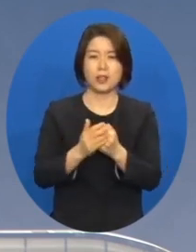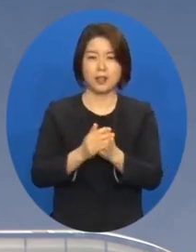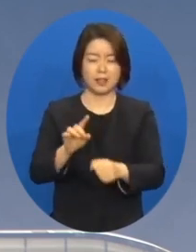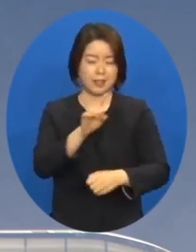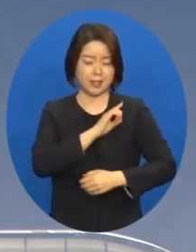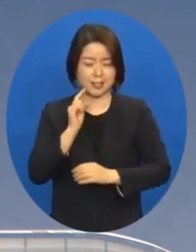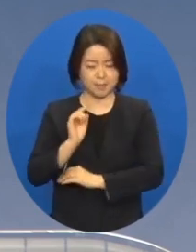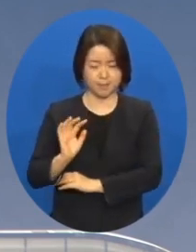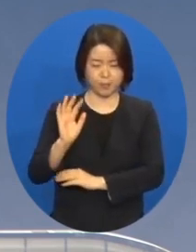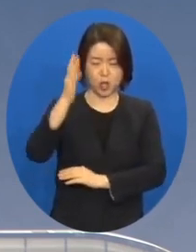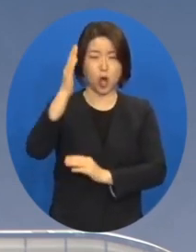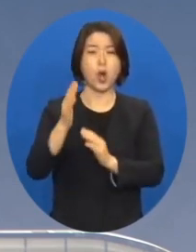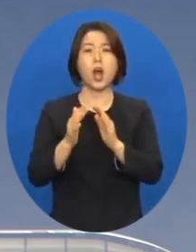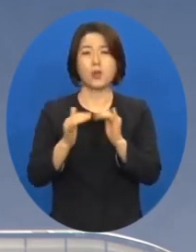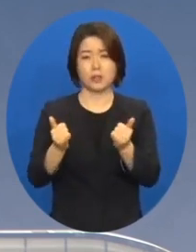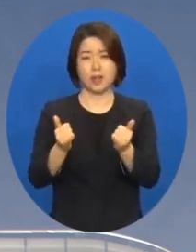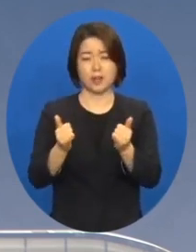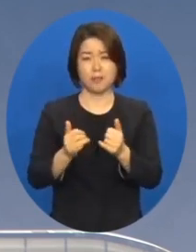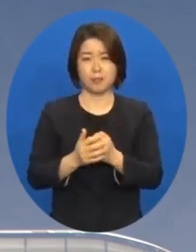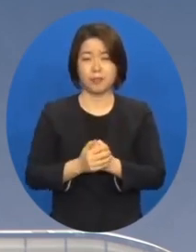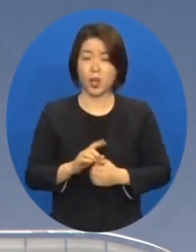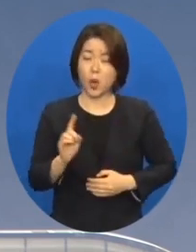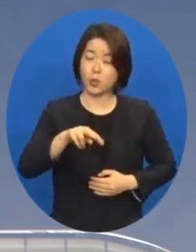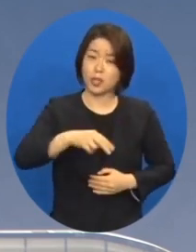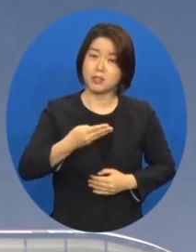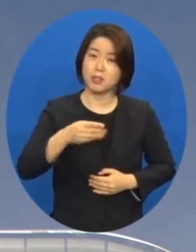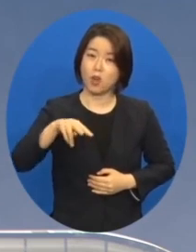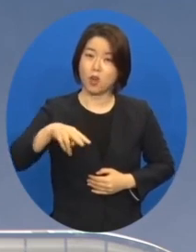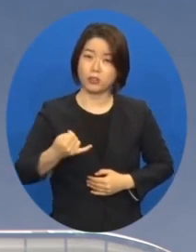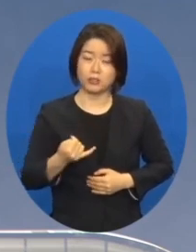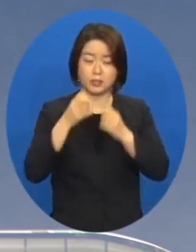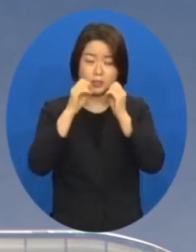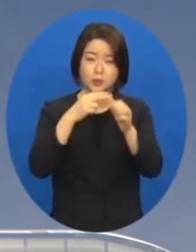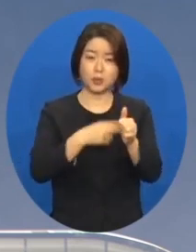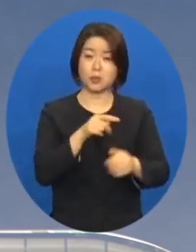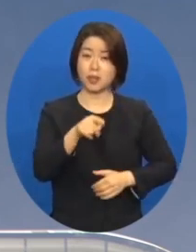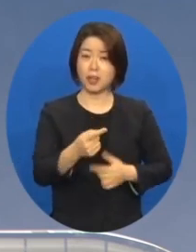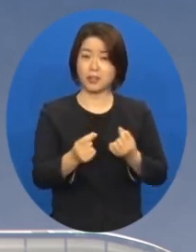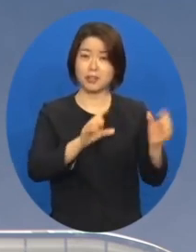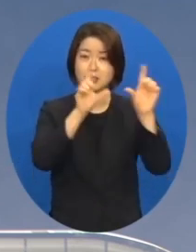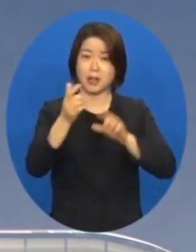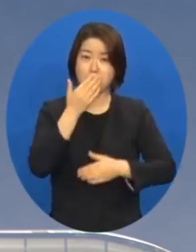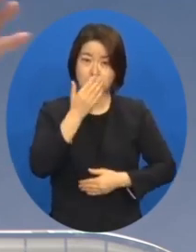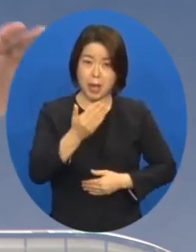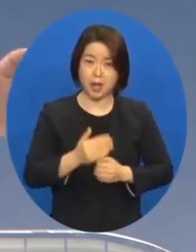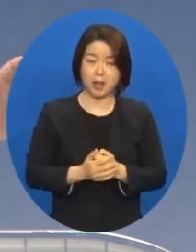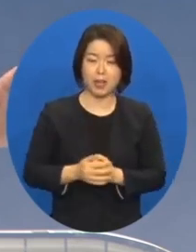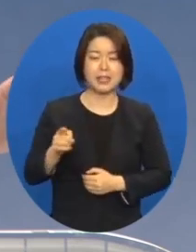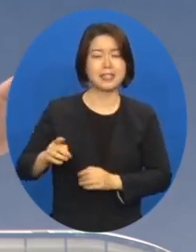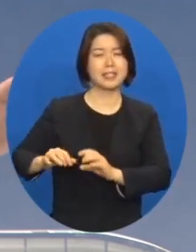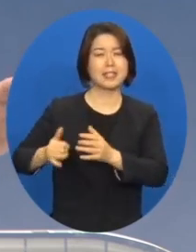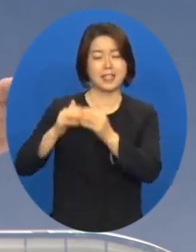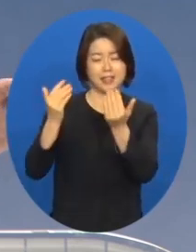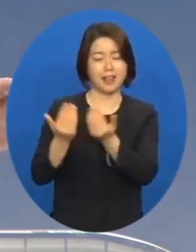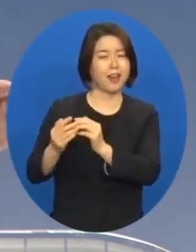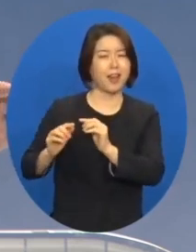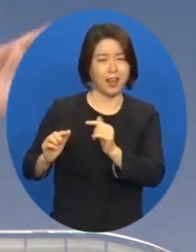사람입니다. 어떻게 스터드 선교사가 그런 삶을 살 수 있었습니까? 이 세상의 전부가 아니라는